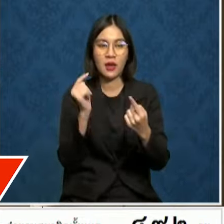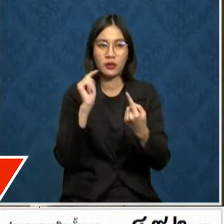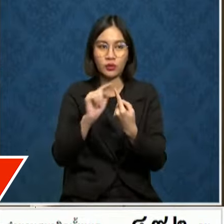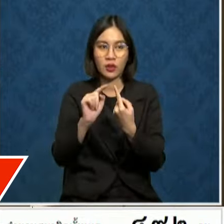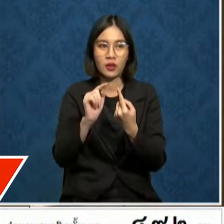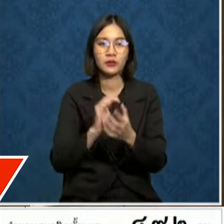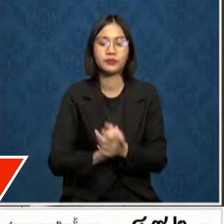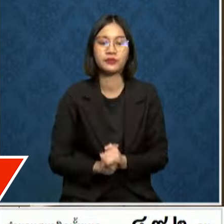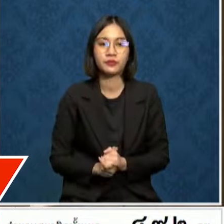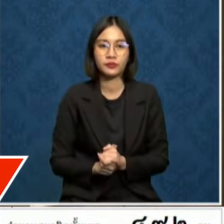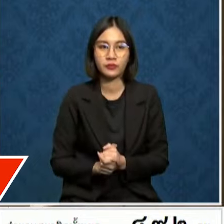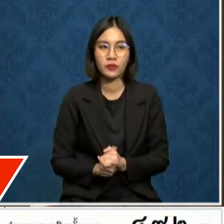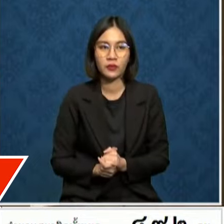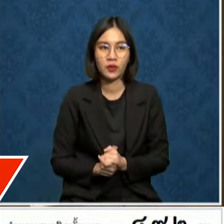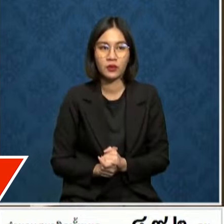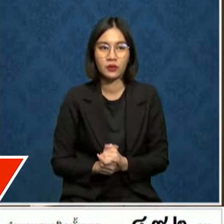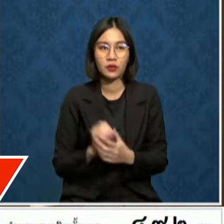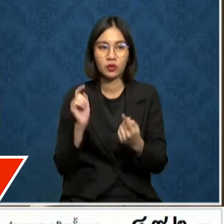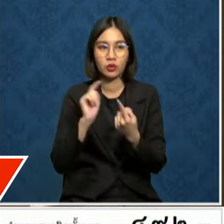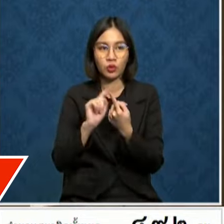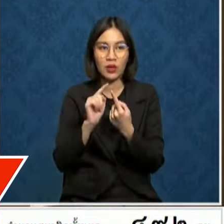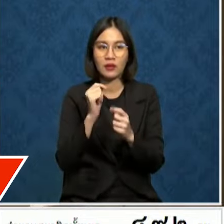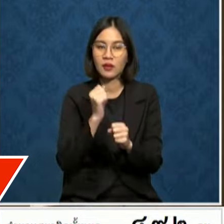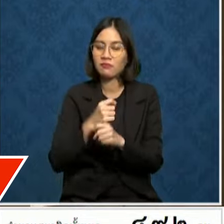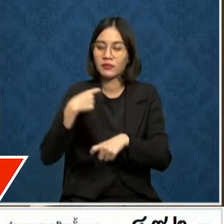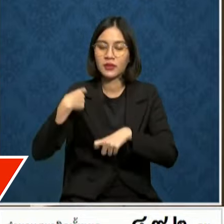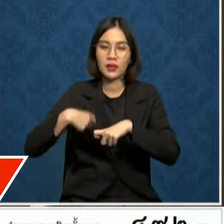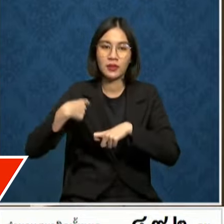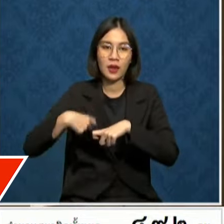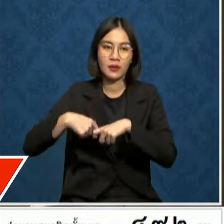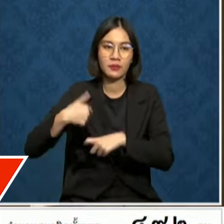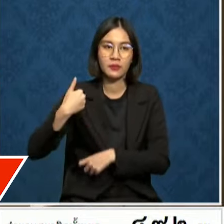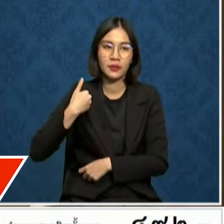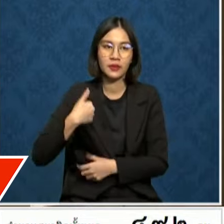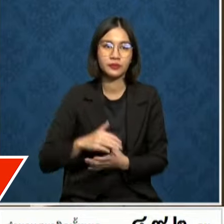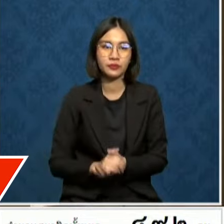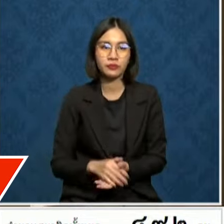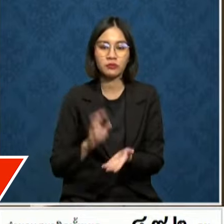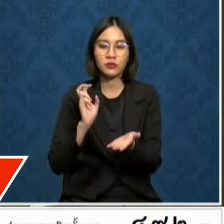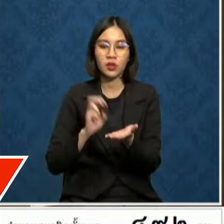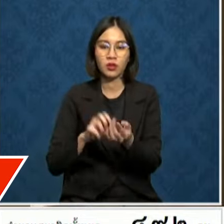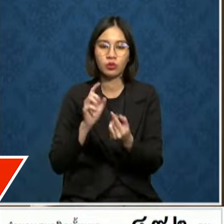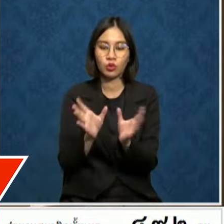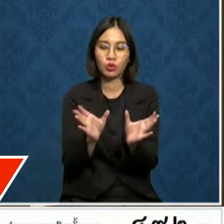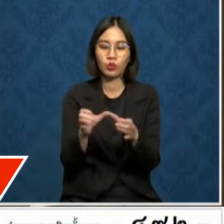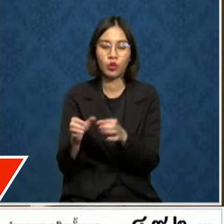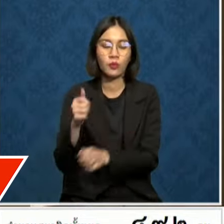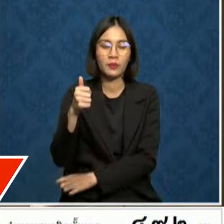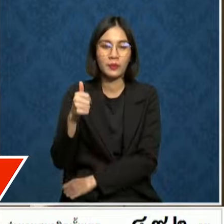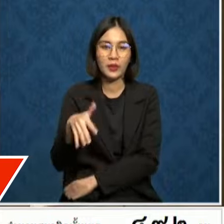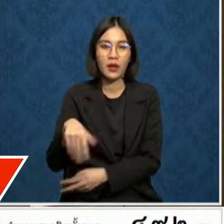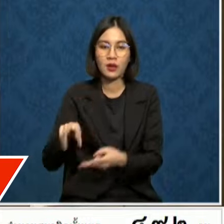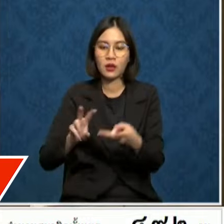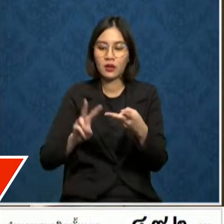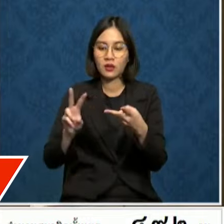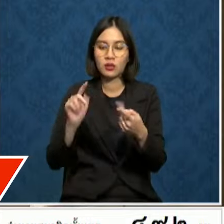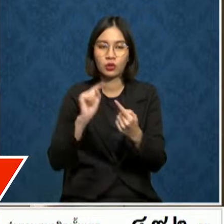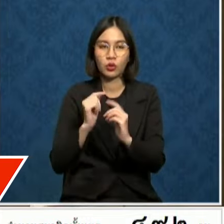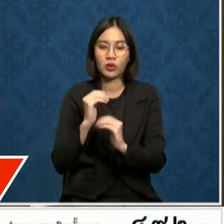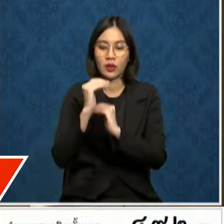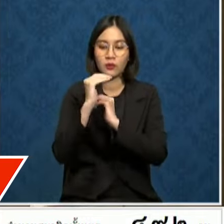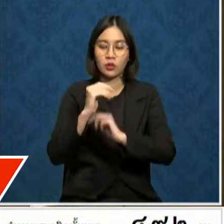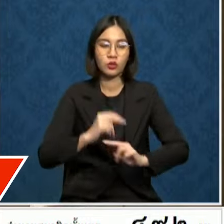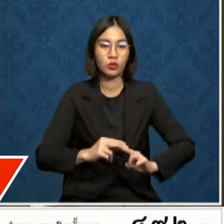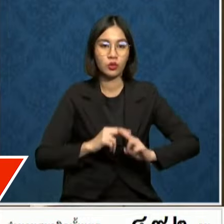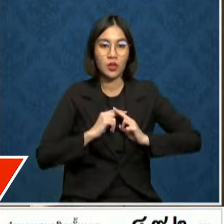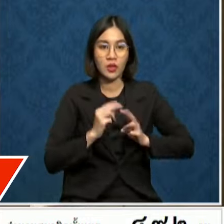External Self determinationซึ่งเป็นกรณีที่เป็นไปได้ยากมากๆค่ะและไม่ได้รองรับในทุกกลุ่มนะคะ 2ก็คือการกำหนดตน